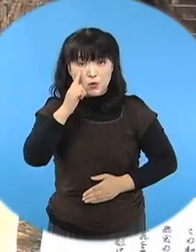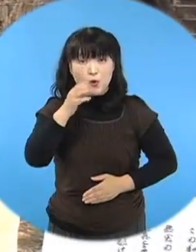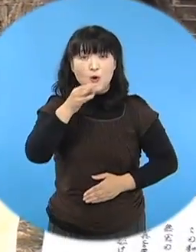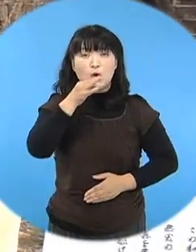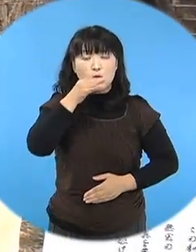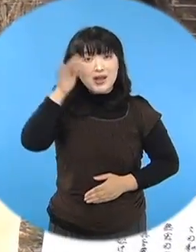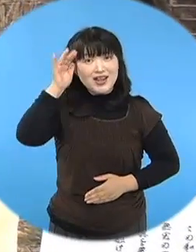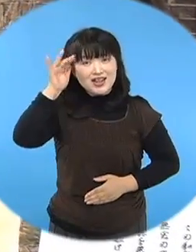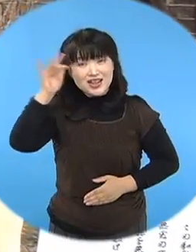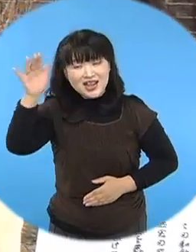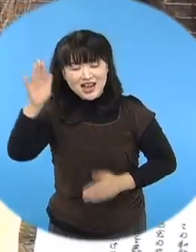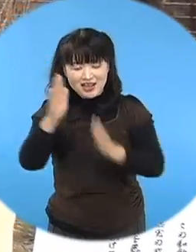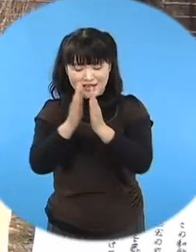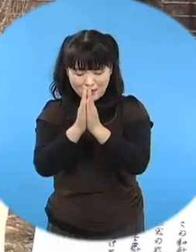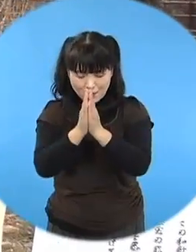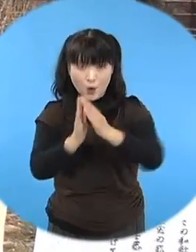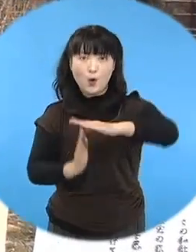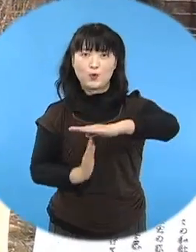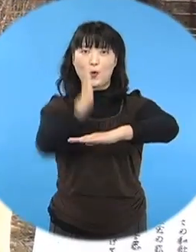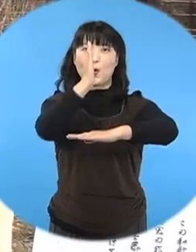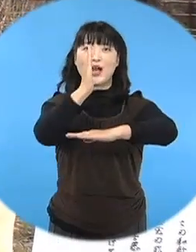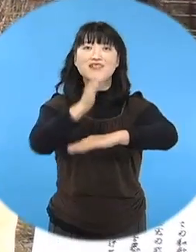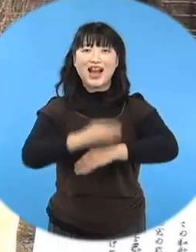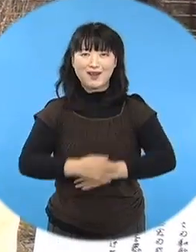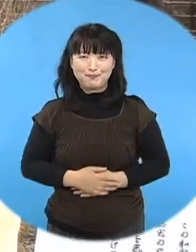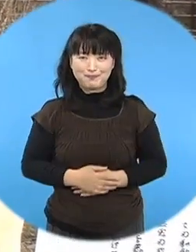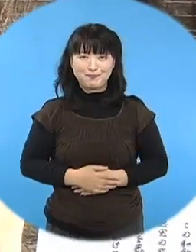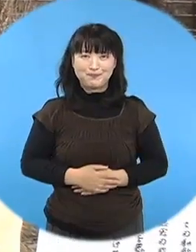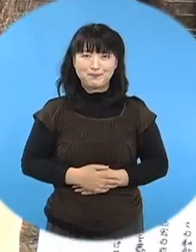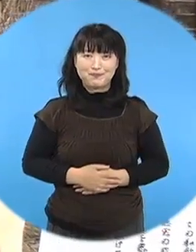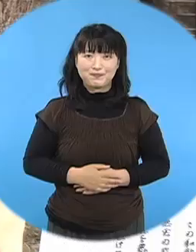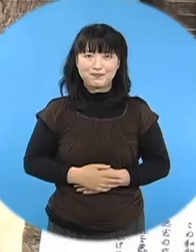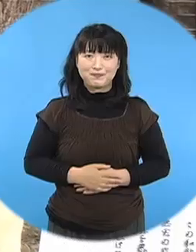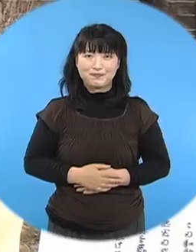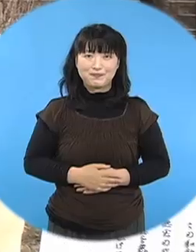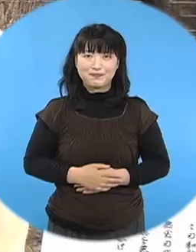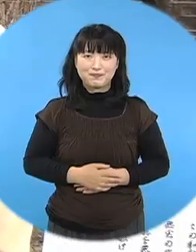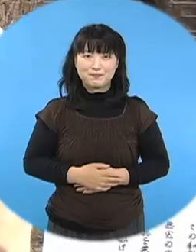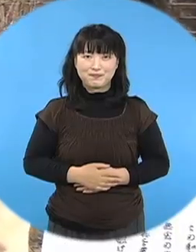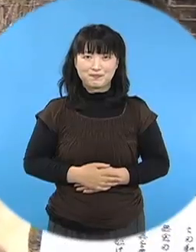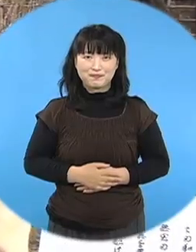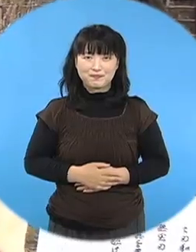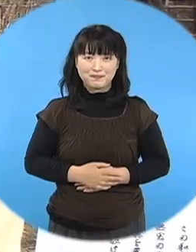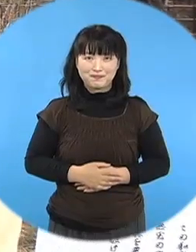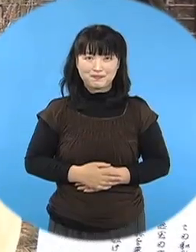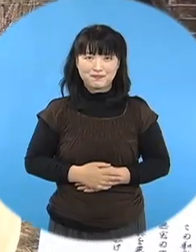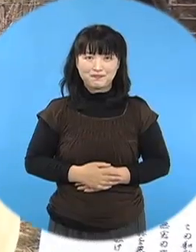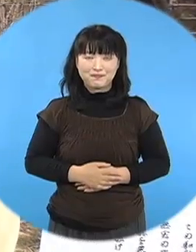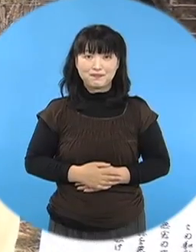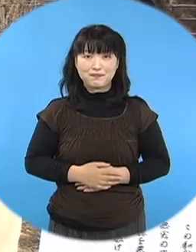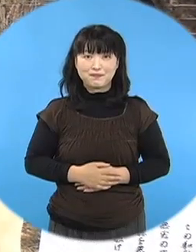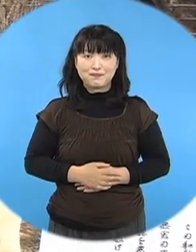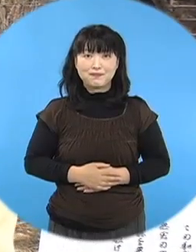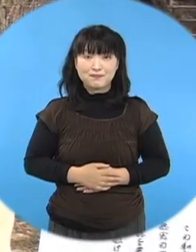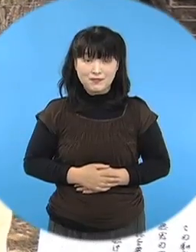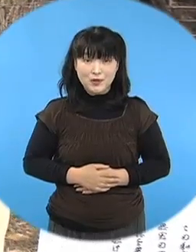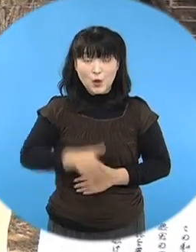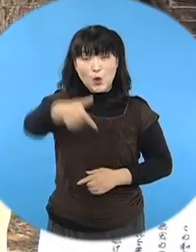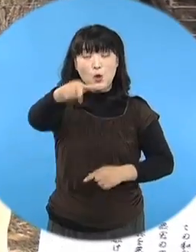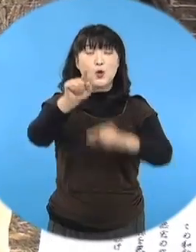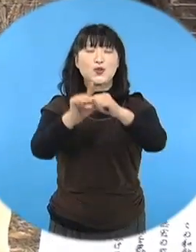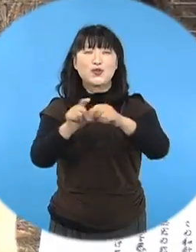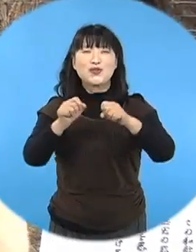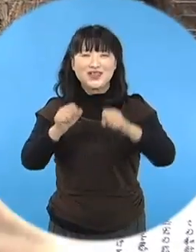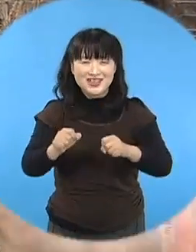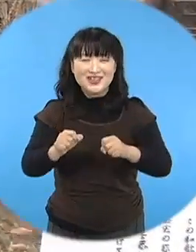に願いを合格だ、かけてみる梅に願いを合格だ、府中の